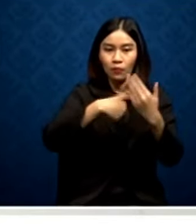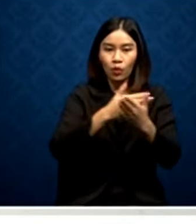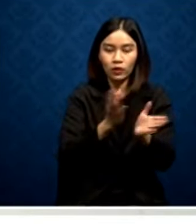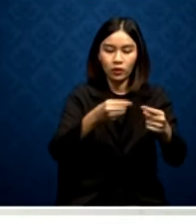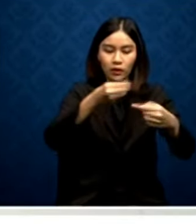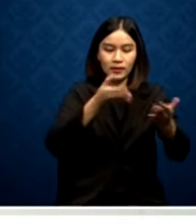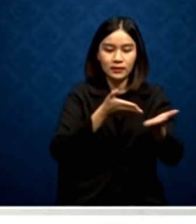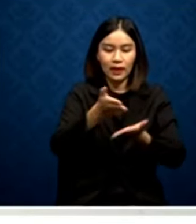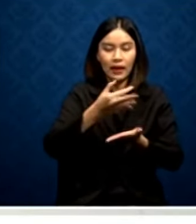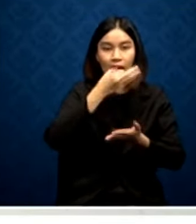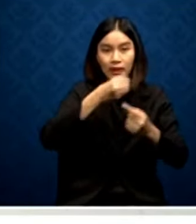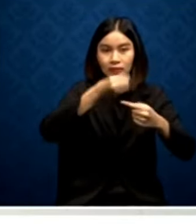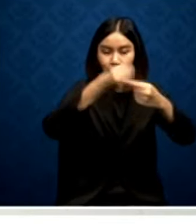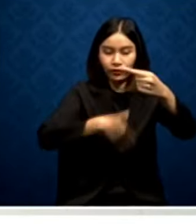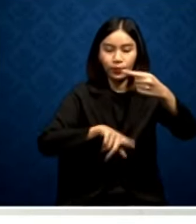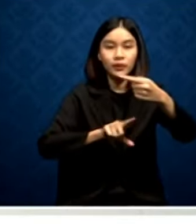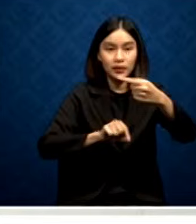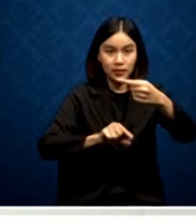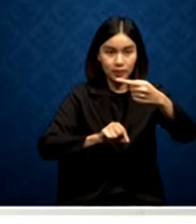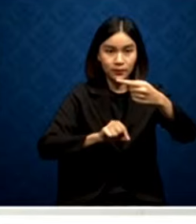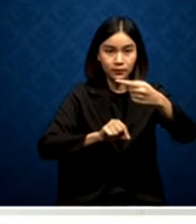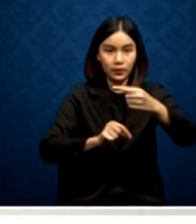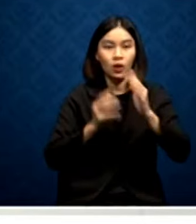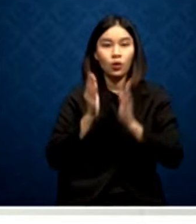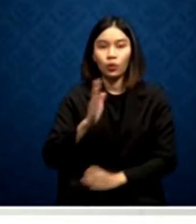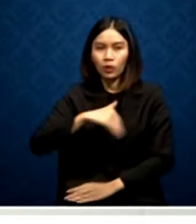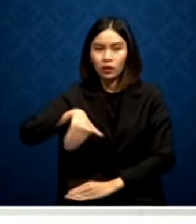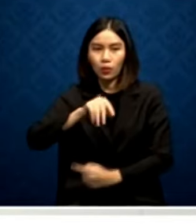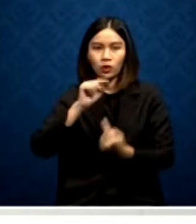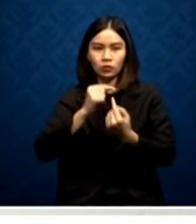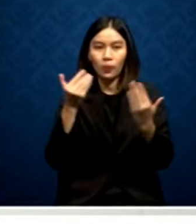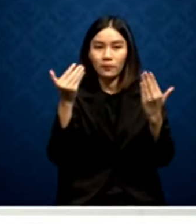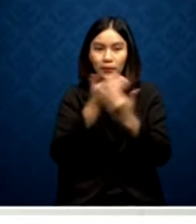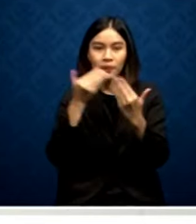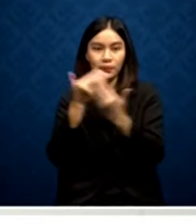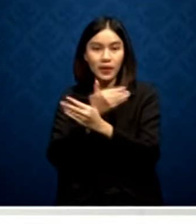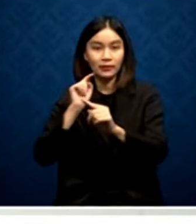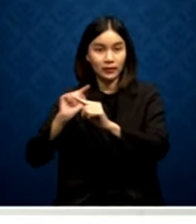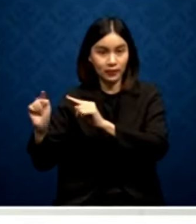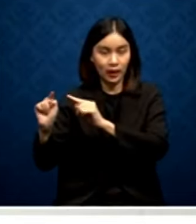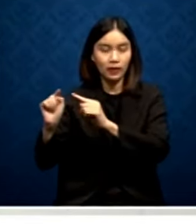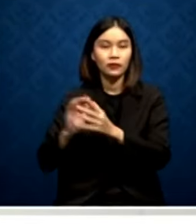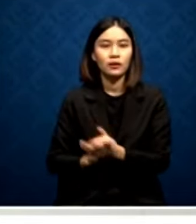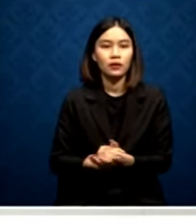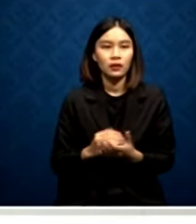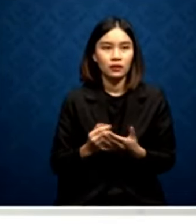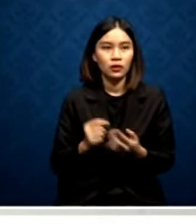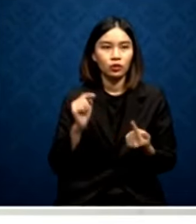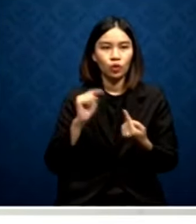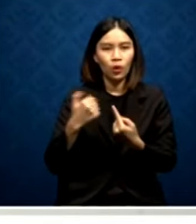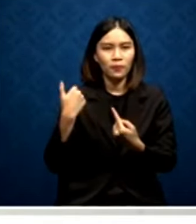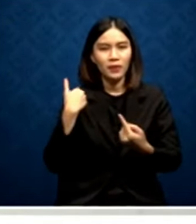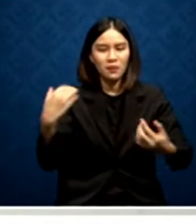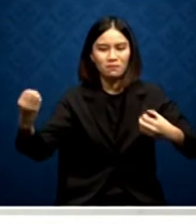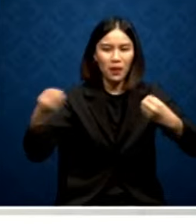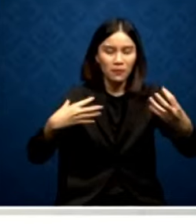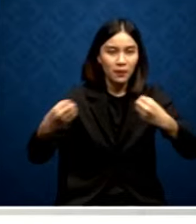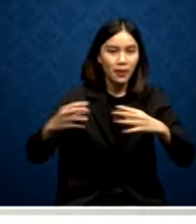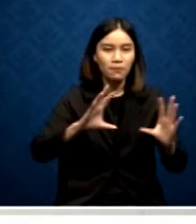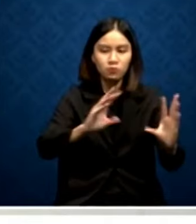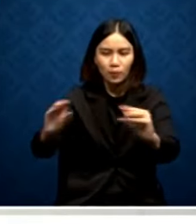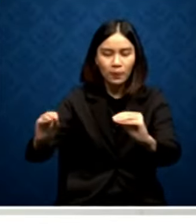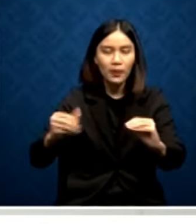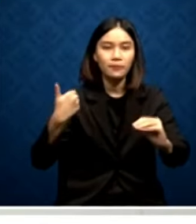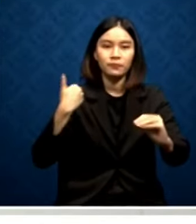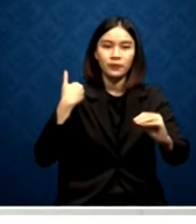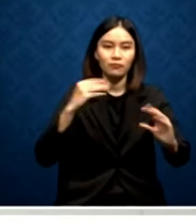สาขาอาชีพท่านทั้งหลายครับจากการเปลี่ยนแปลงดังกล่าวทำให้เกิดเสียงวิพากษ์วิจารณ์